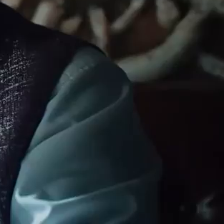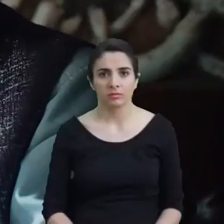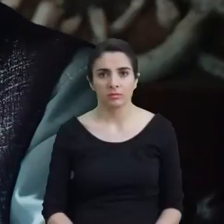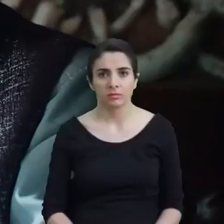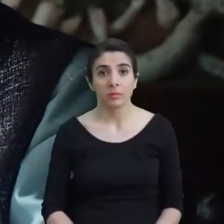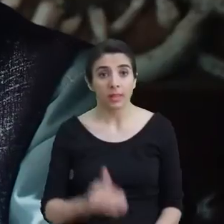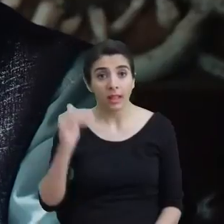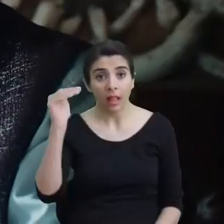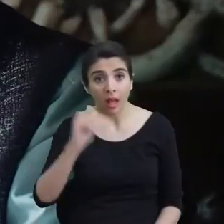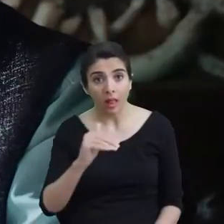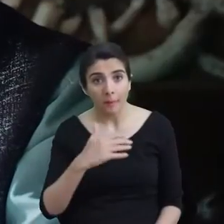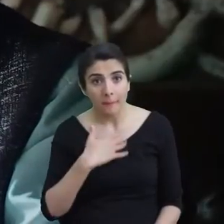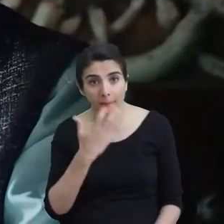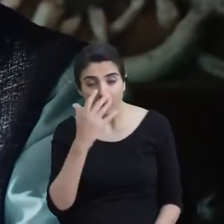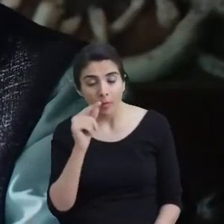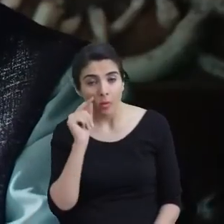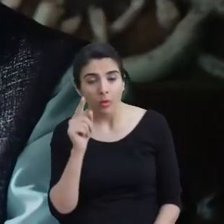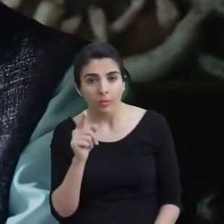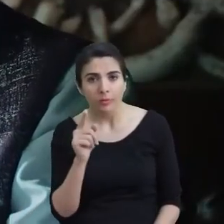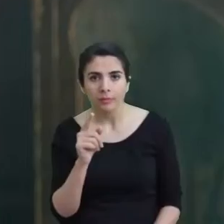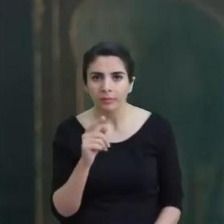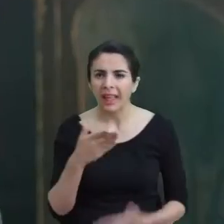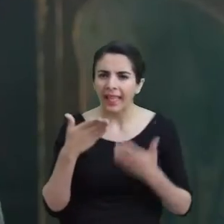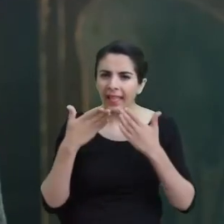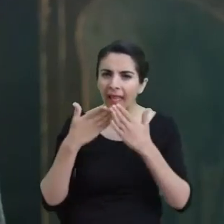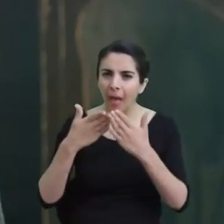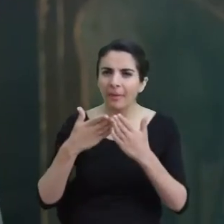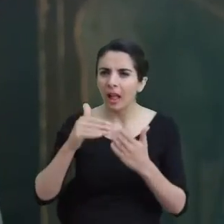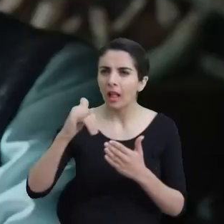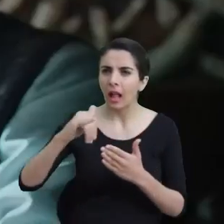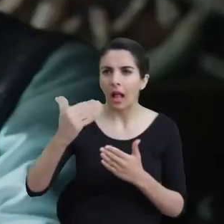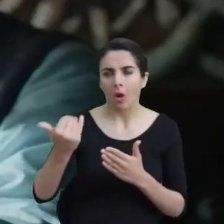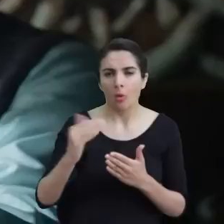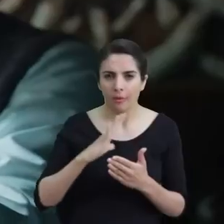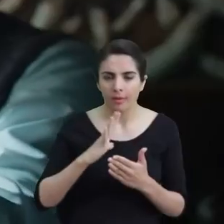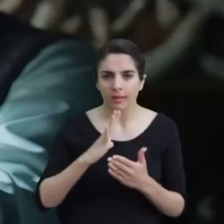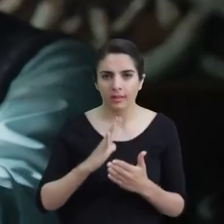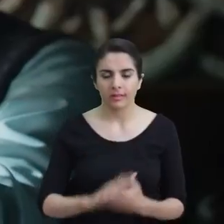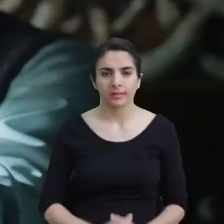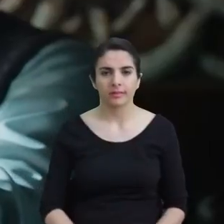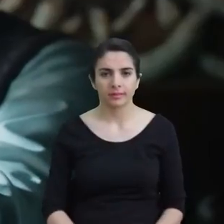Geldi mi beklediğimiz şahıs? Gemi limana yanaşmak üzeredir.